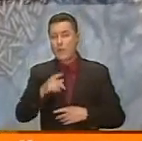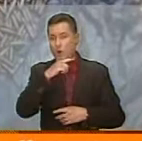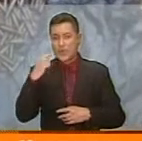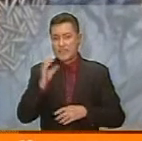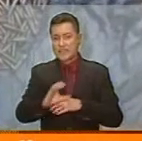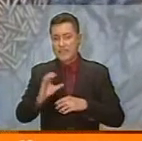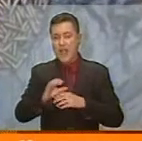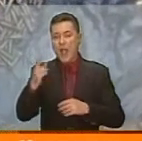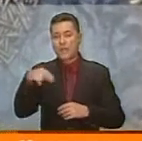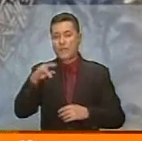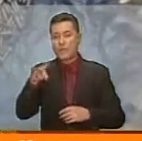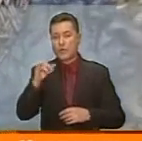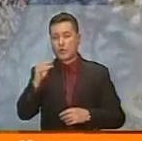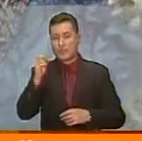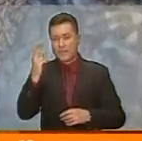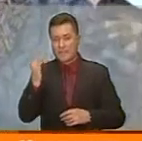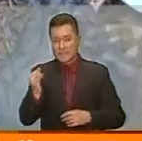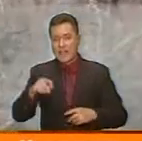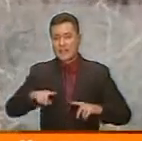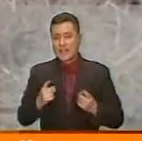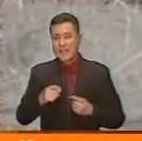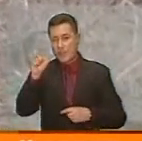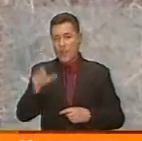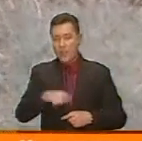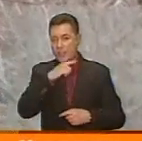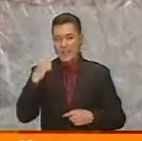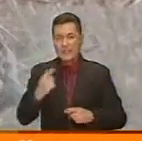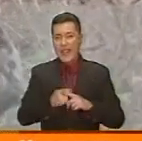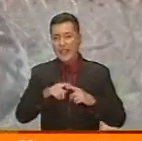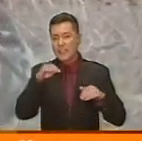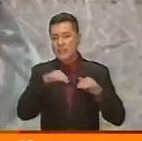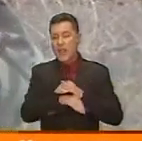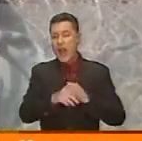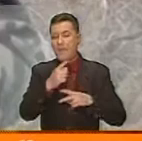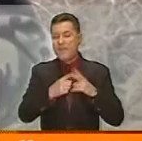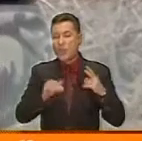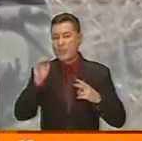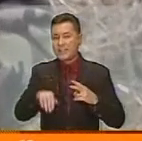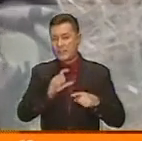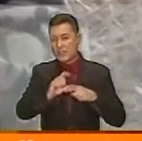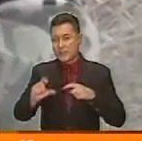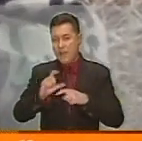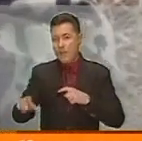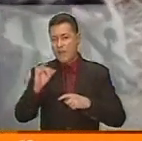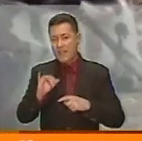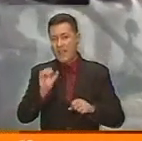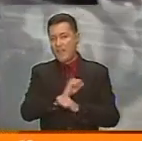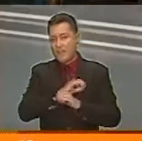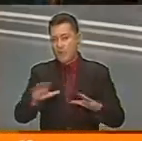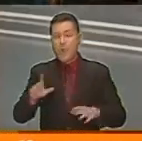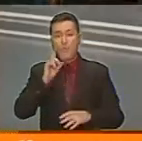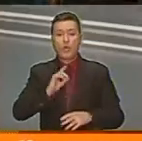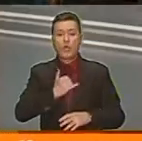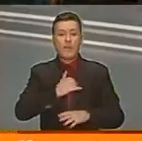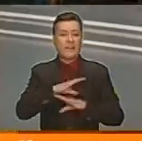а у Дружківці затримали громадянина Росії, який зберігав понад 1500 набоїв та вибухівку. На тому у мене